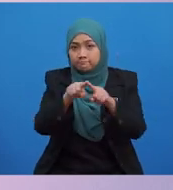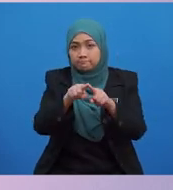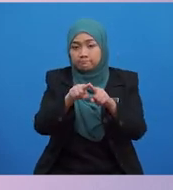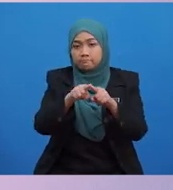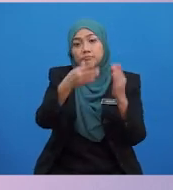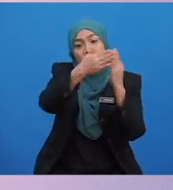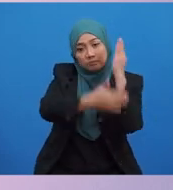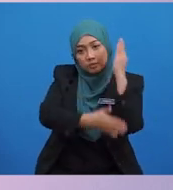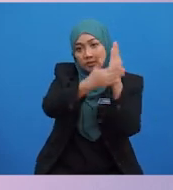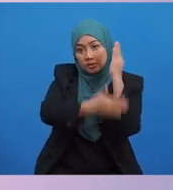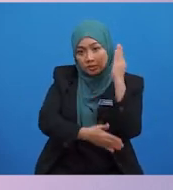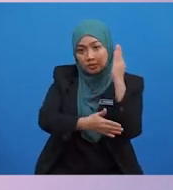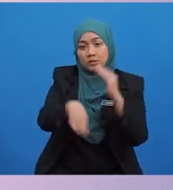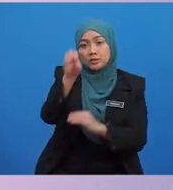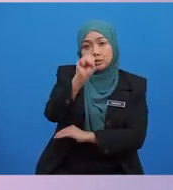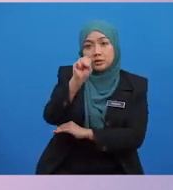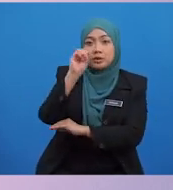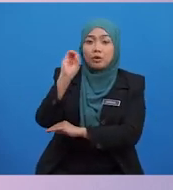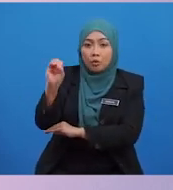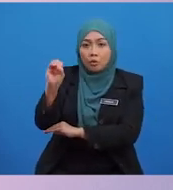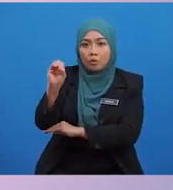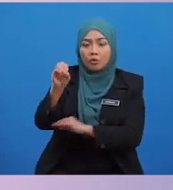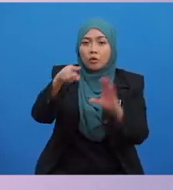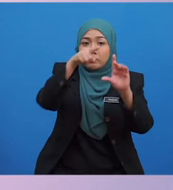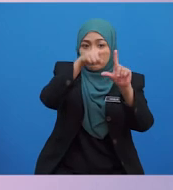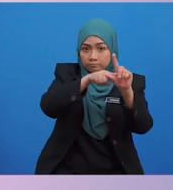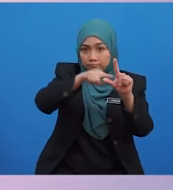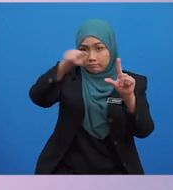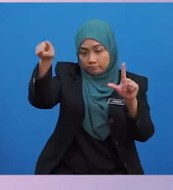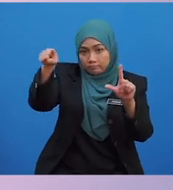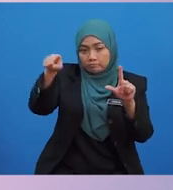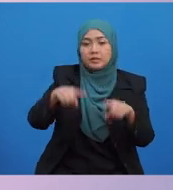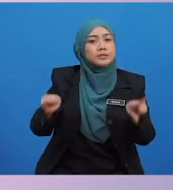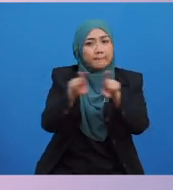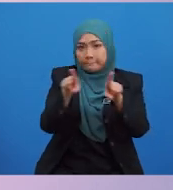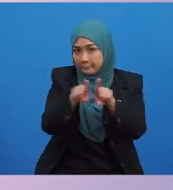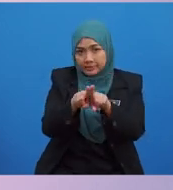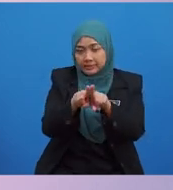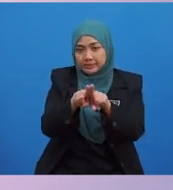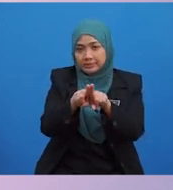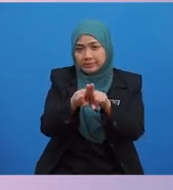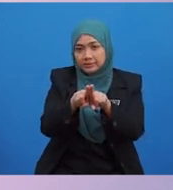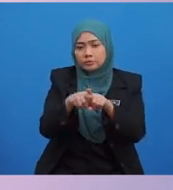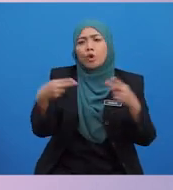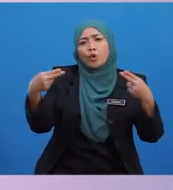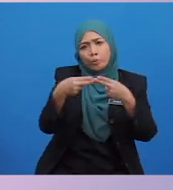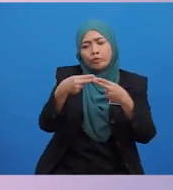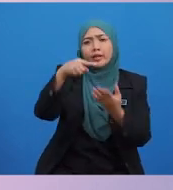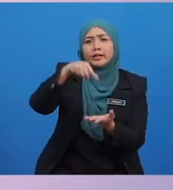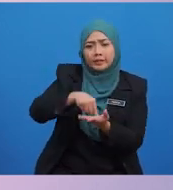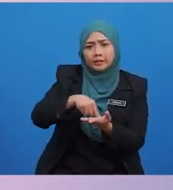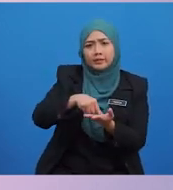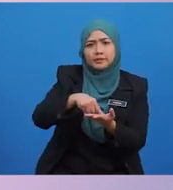bertentangan yang sepadan adalah sama hubungan ini dikenali sebagai betul sinus